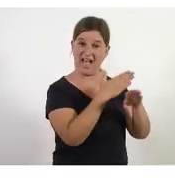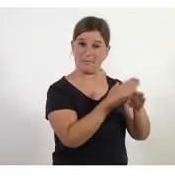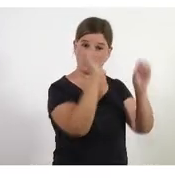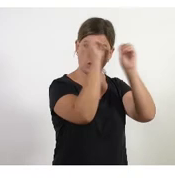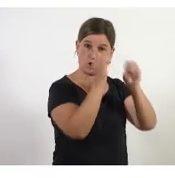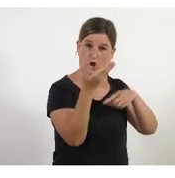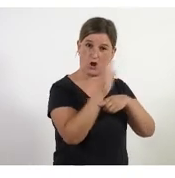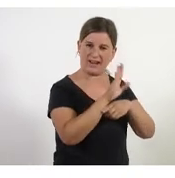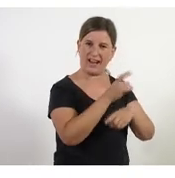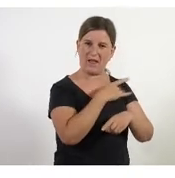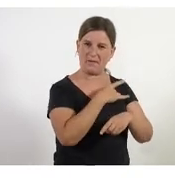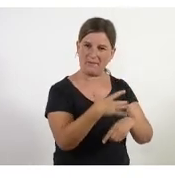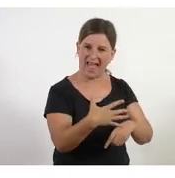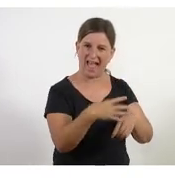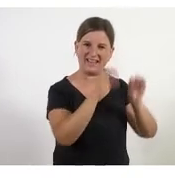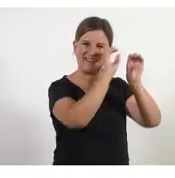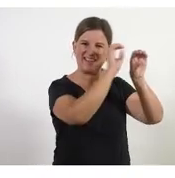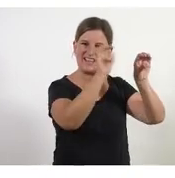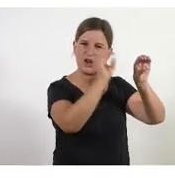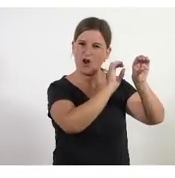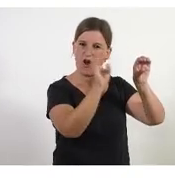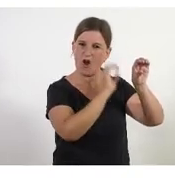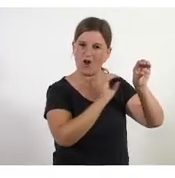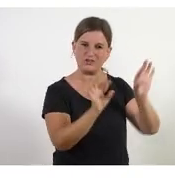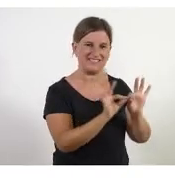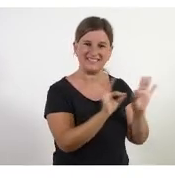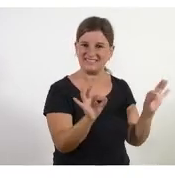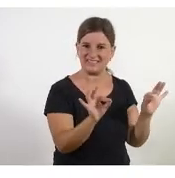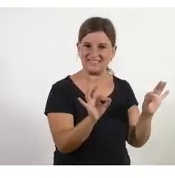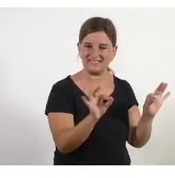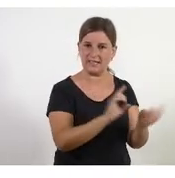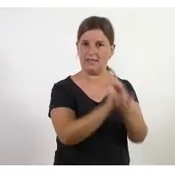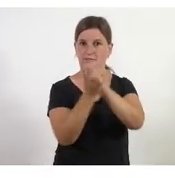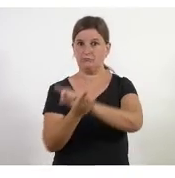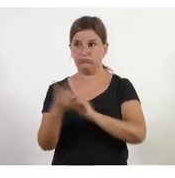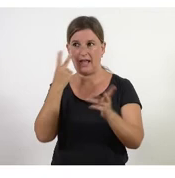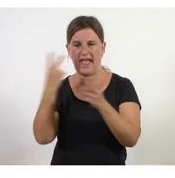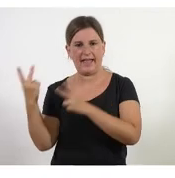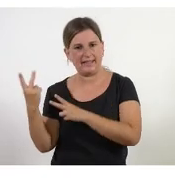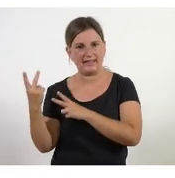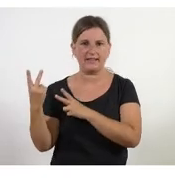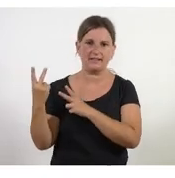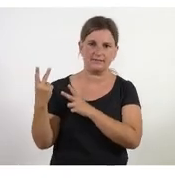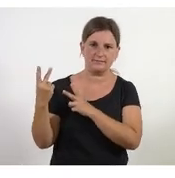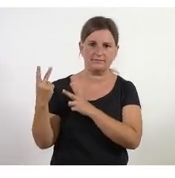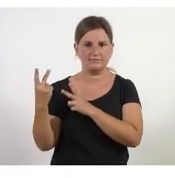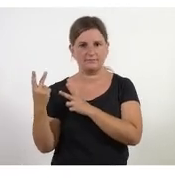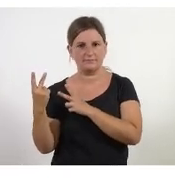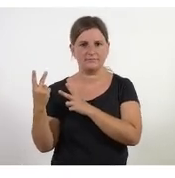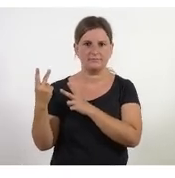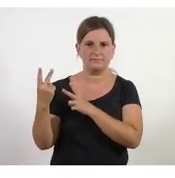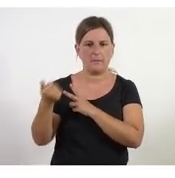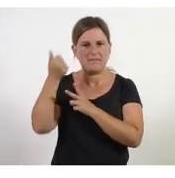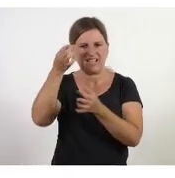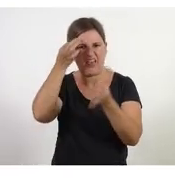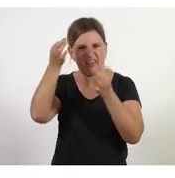panell blanc, una sèrie d'icones i poca cosa més. Aquí ja veiem un nivell de